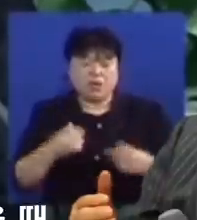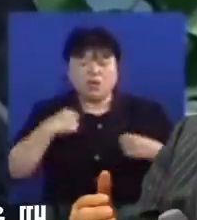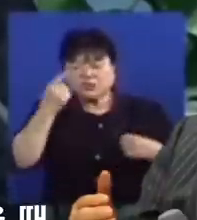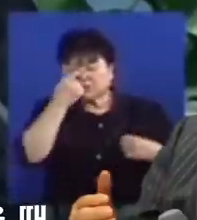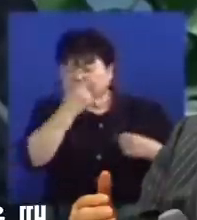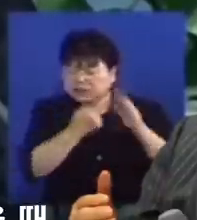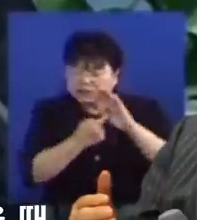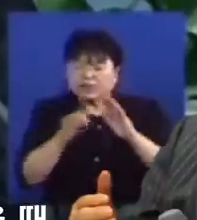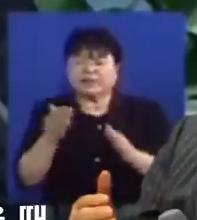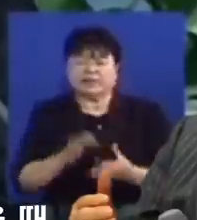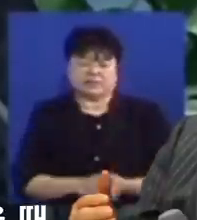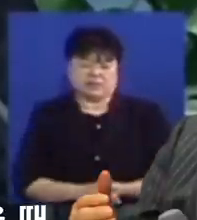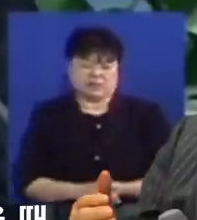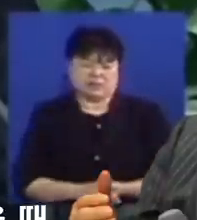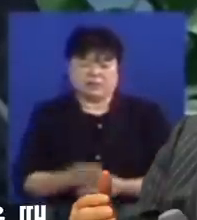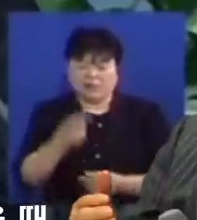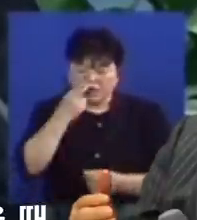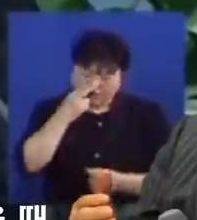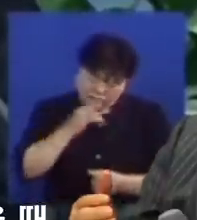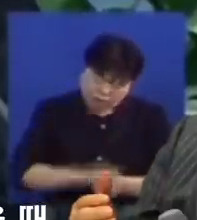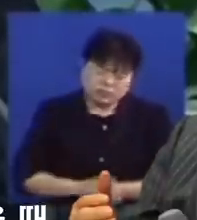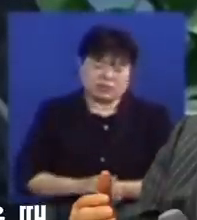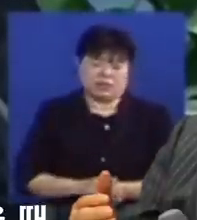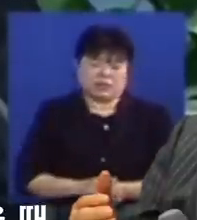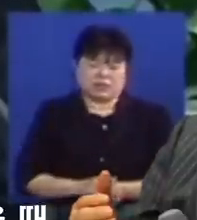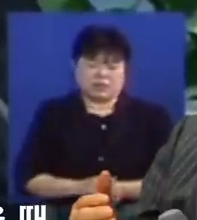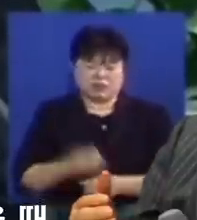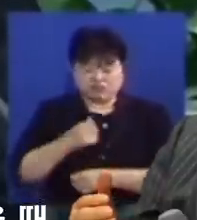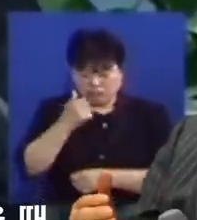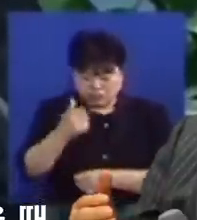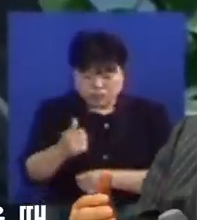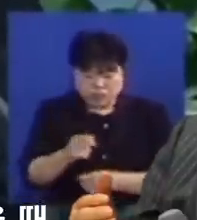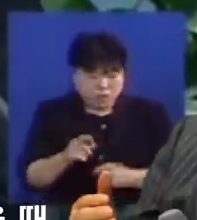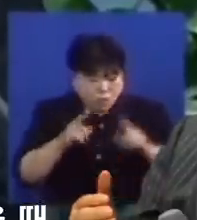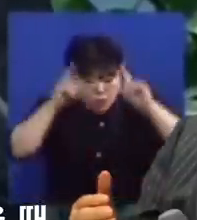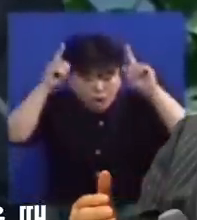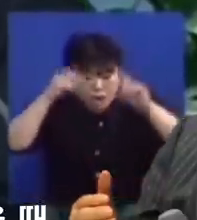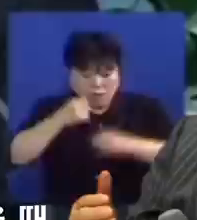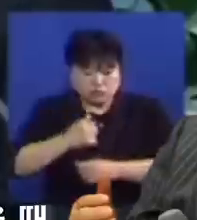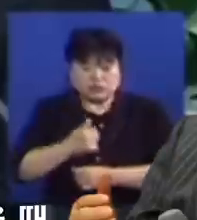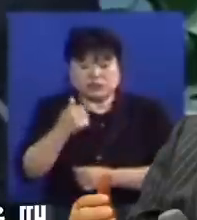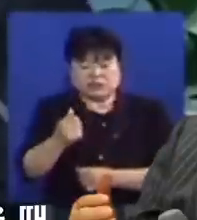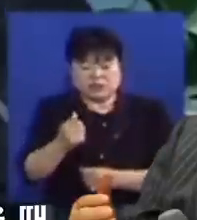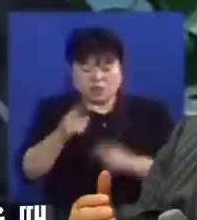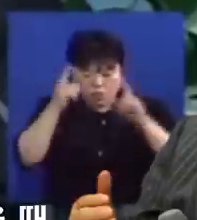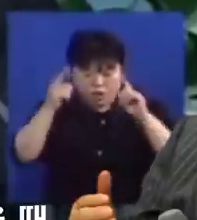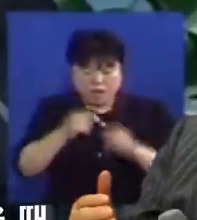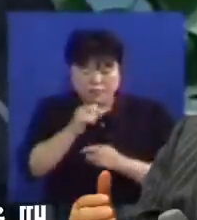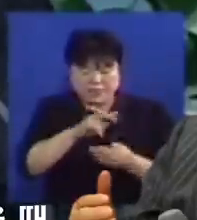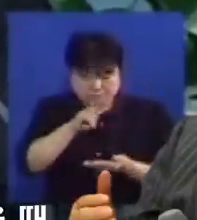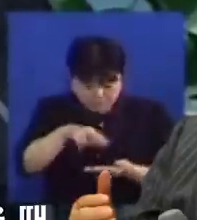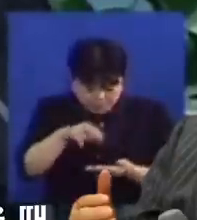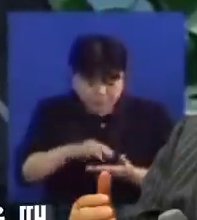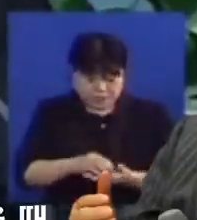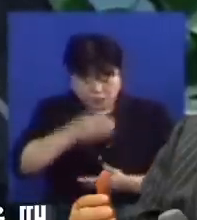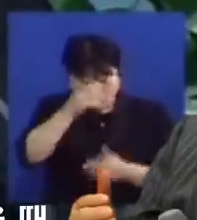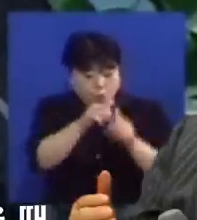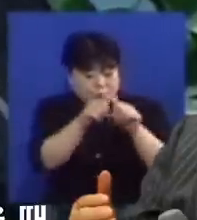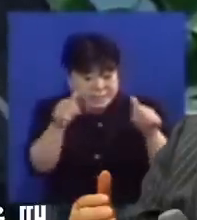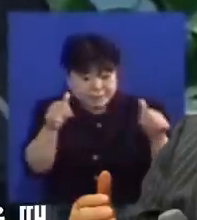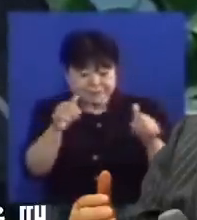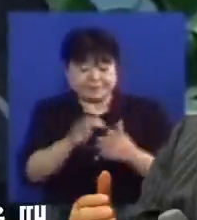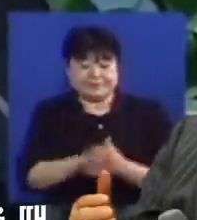없습니다. 얼마나 그 남편이 분이 났겠습니까? 등구나 군인인데 성경은 기록 안 해놨지만 요셉이